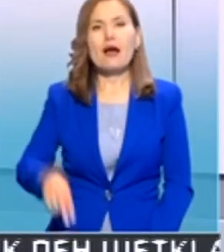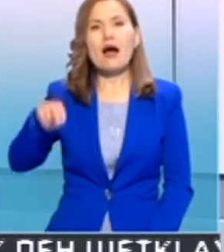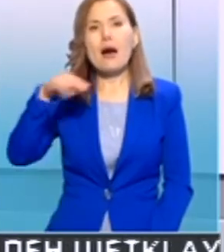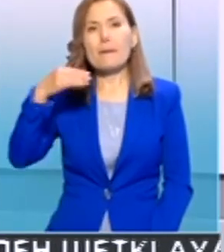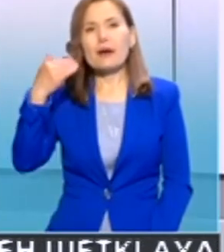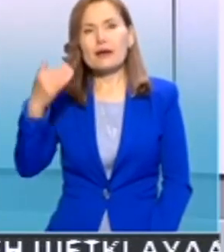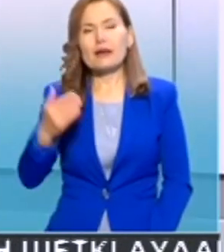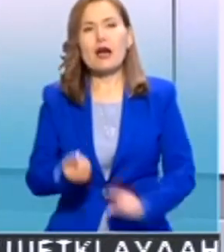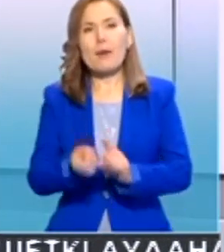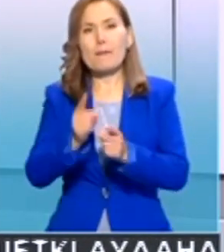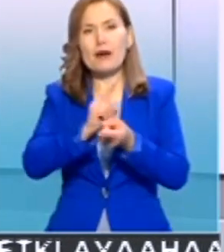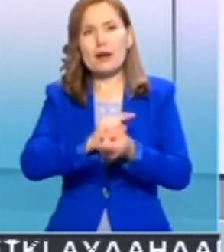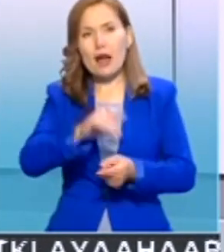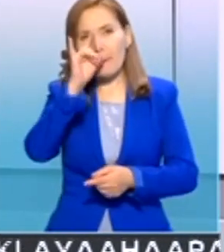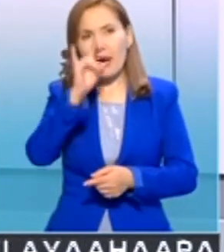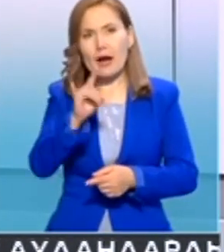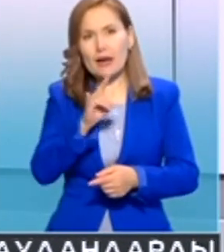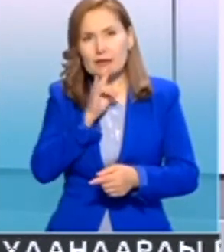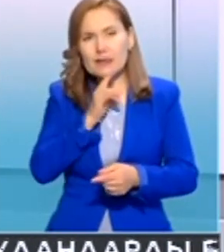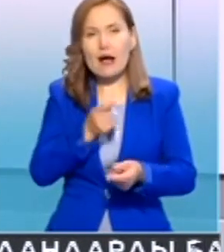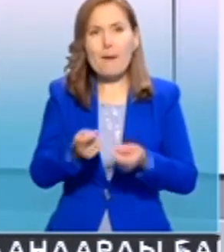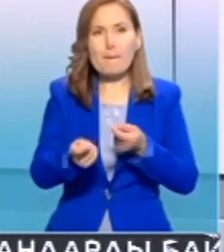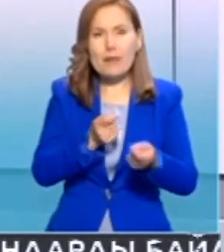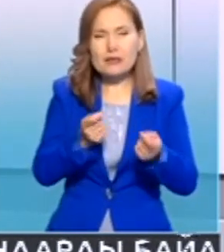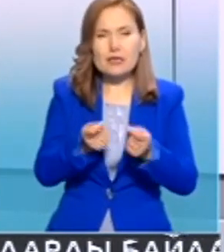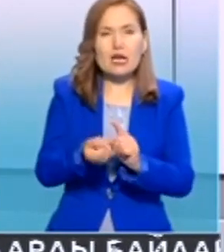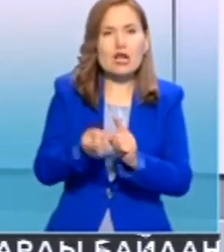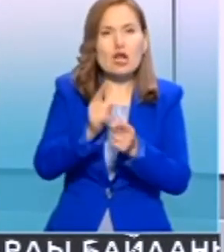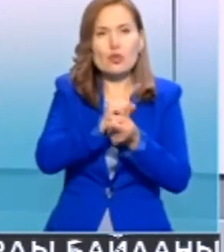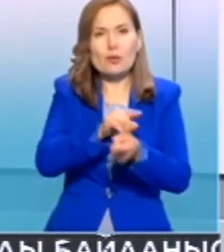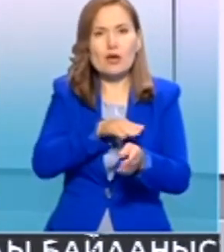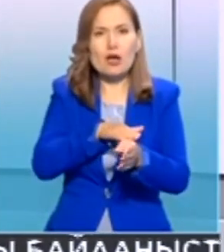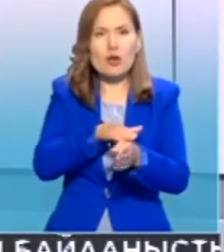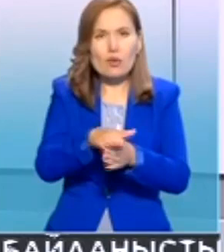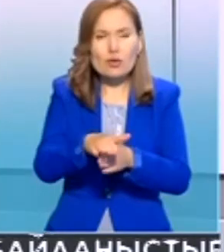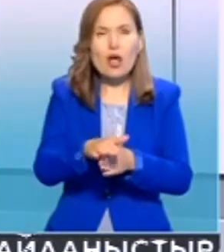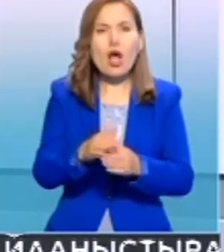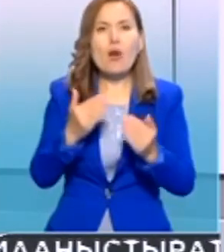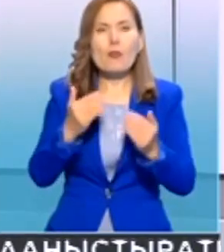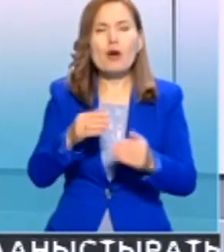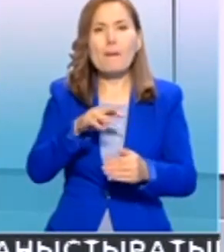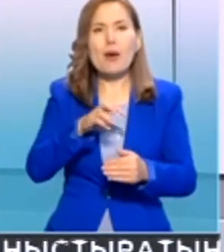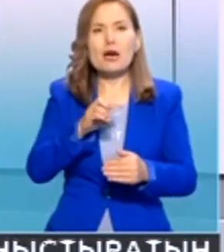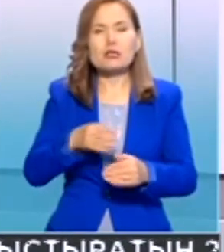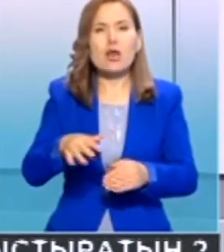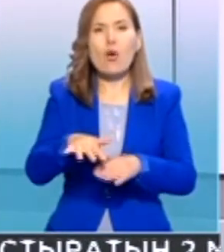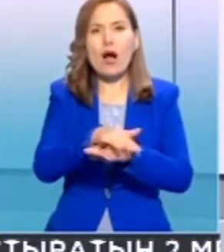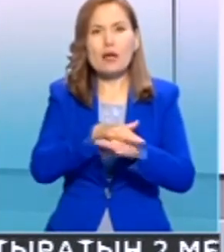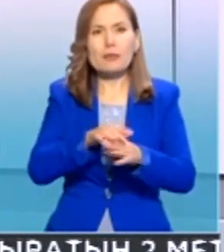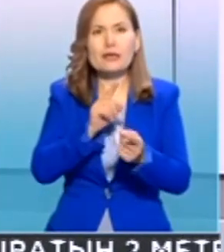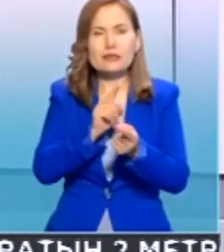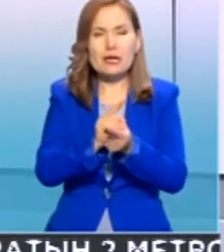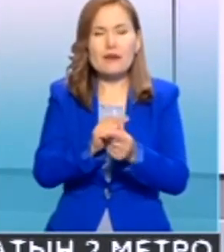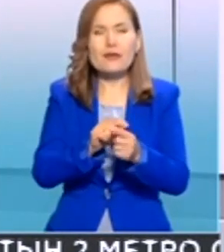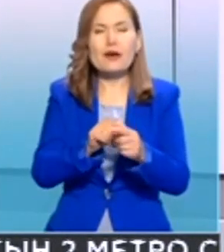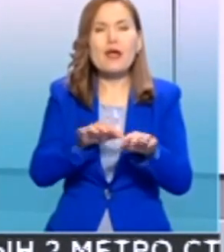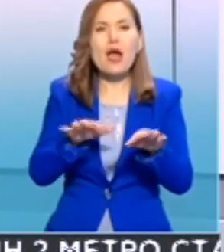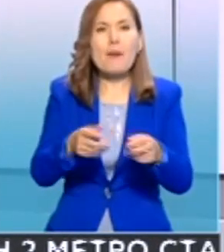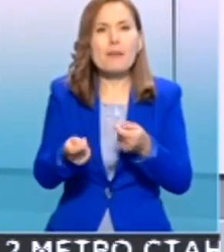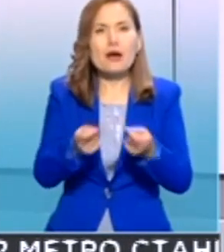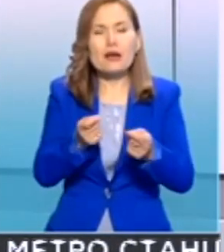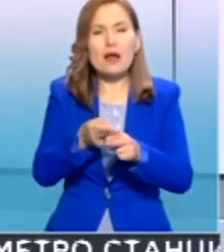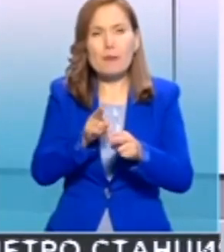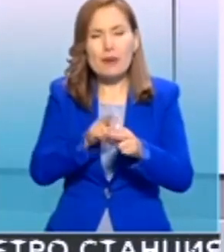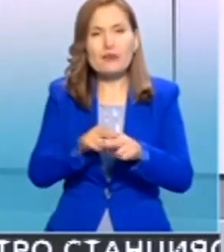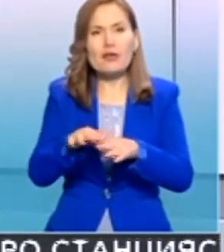Президент реформалары елдің басқару моделін түбегейлі өзгертеді. Бүгін Маңғыстау халқымен кездескен мәжіліс төрағасы осылай деді. Ерлан Қошанов еліміздегі